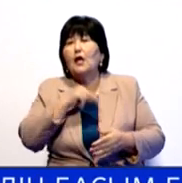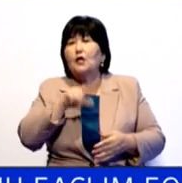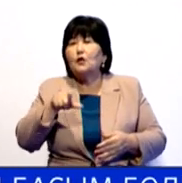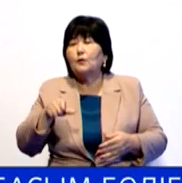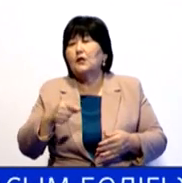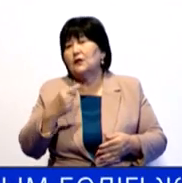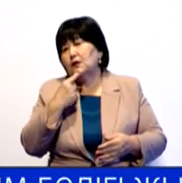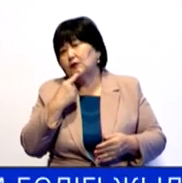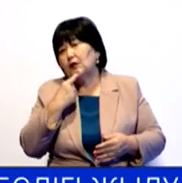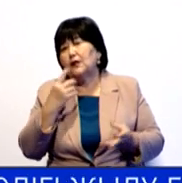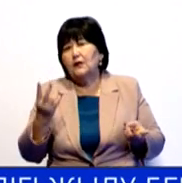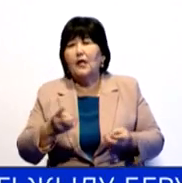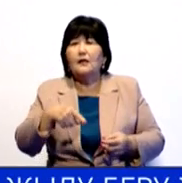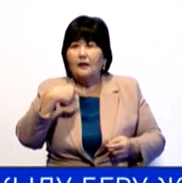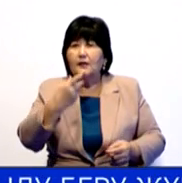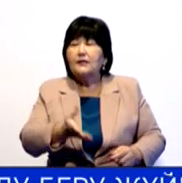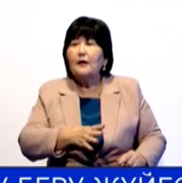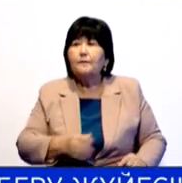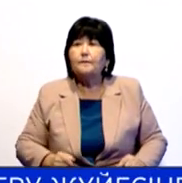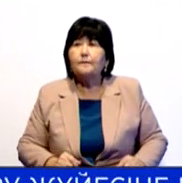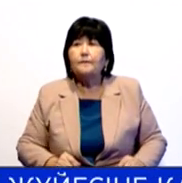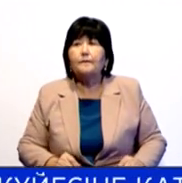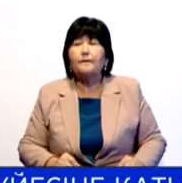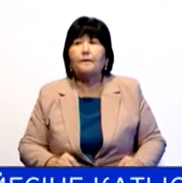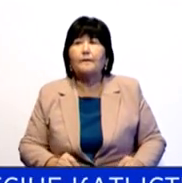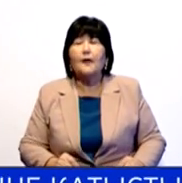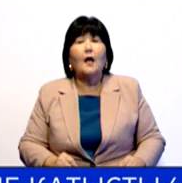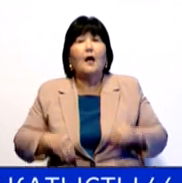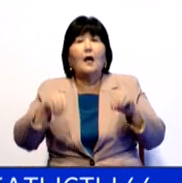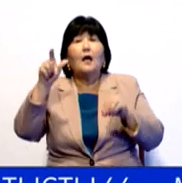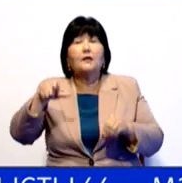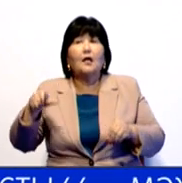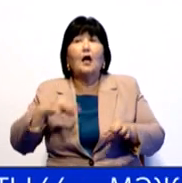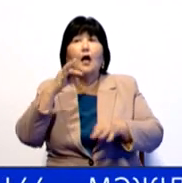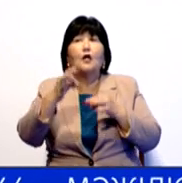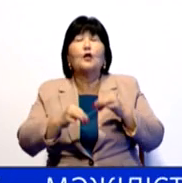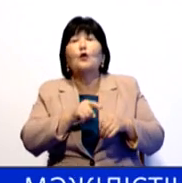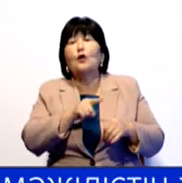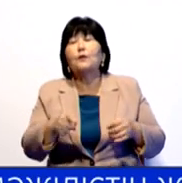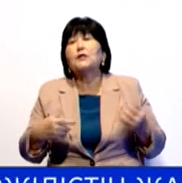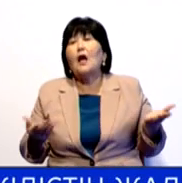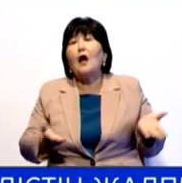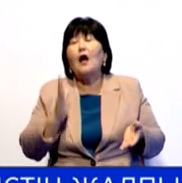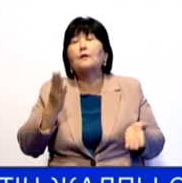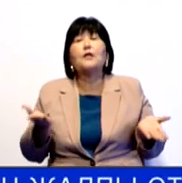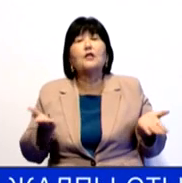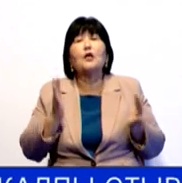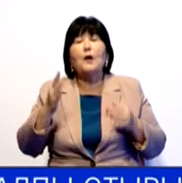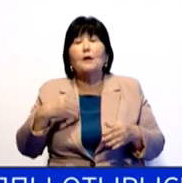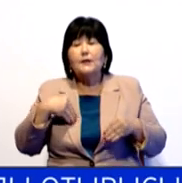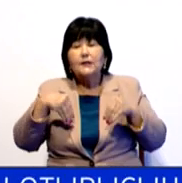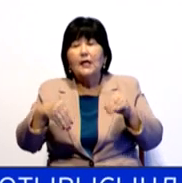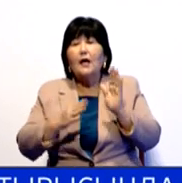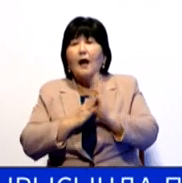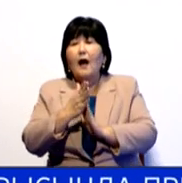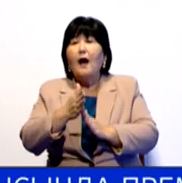тығырыққа тірелгенін жеткізді. Диқандар осы тәулік бойына деп айтуға болады, қалай болады, не болады, біздің астығымыз не болады